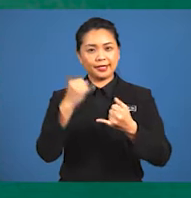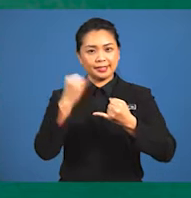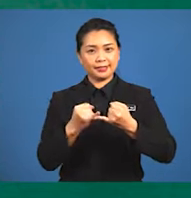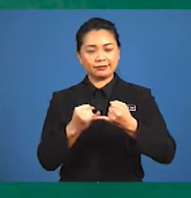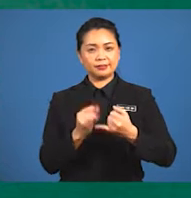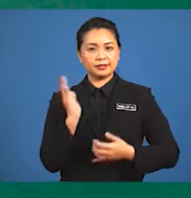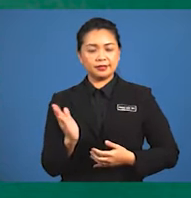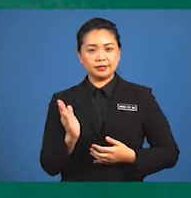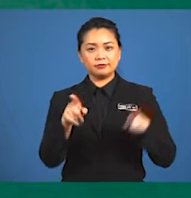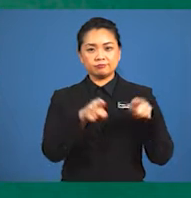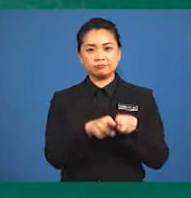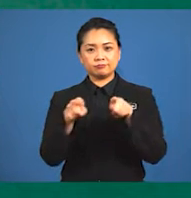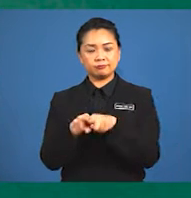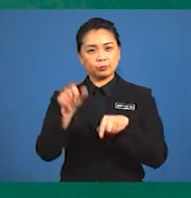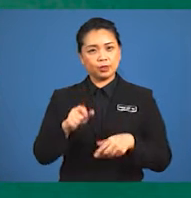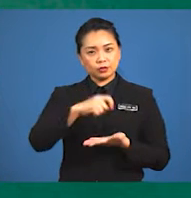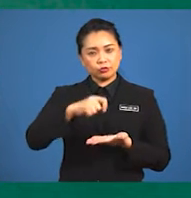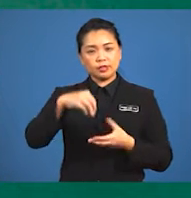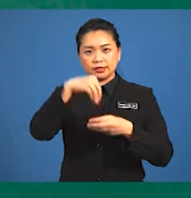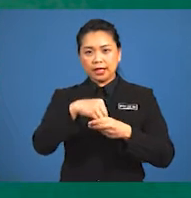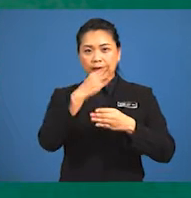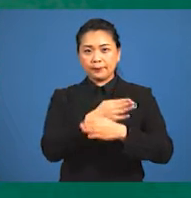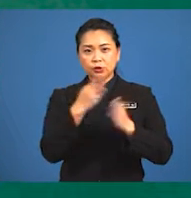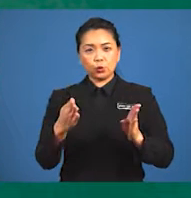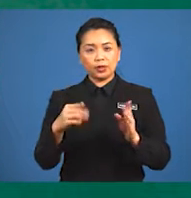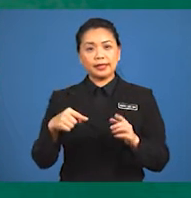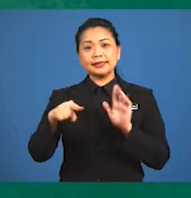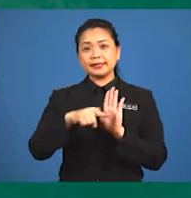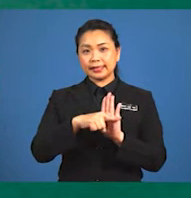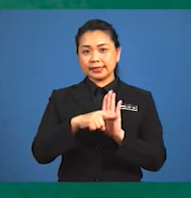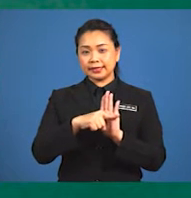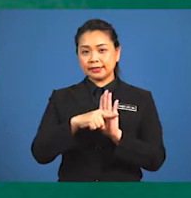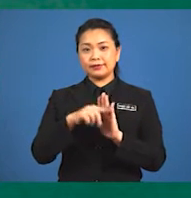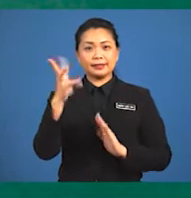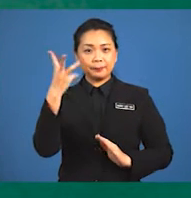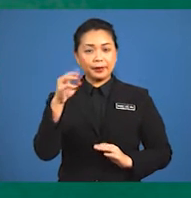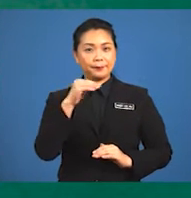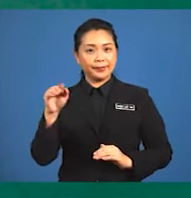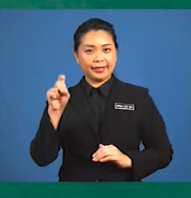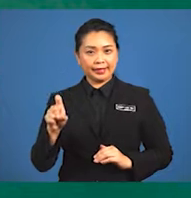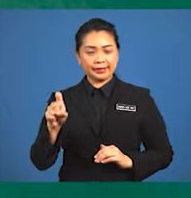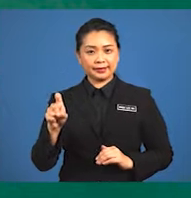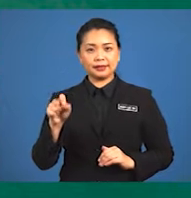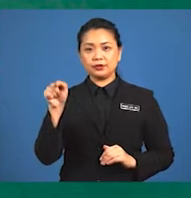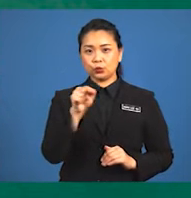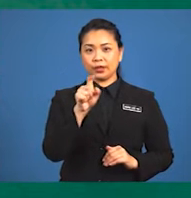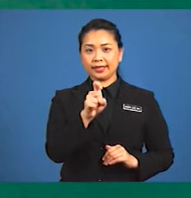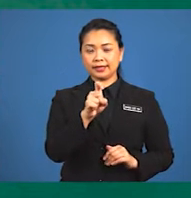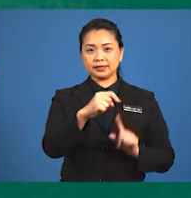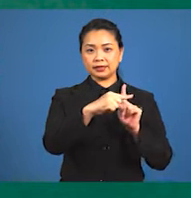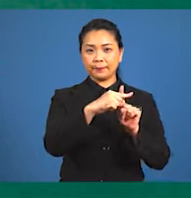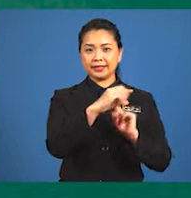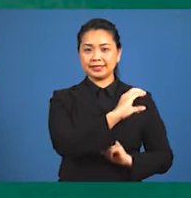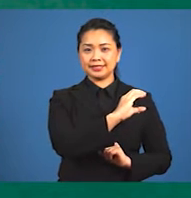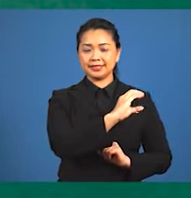Jawapan akhir ini juga boleh ditulis dalam bentuk negatif 16 per x tolak